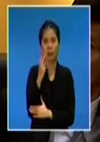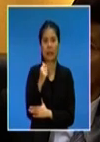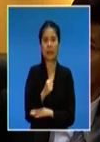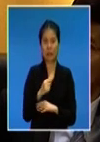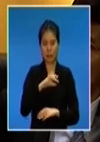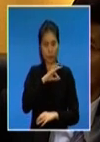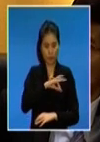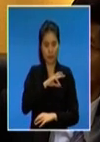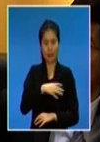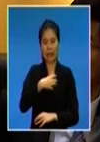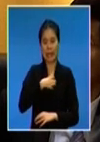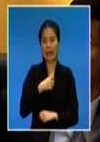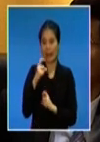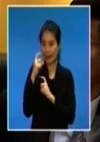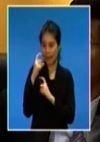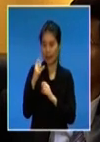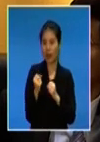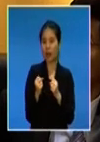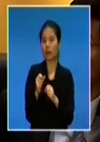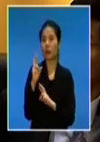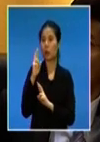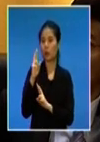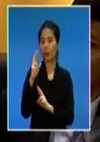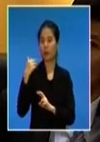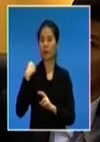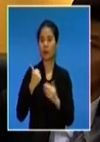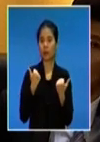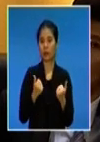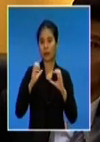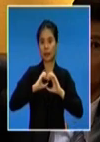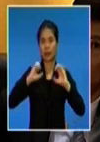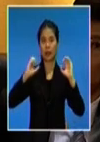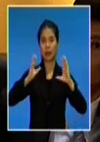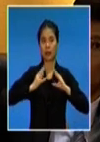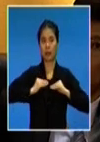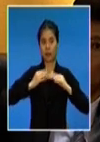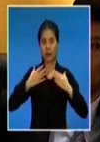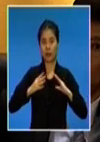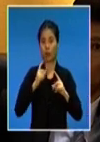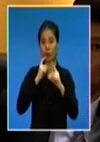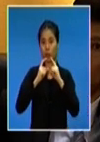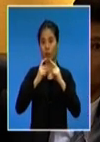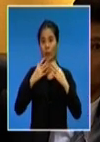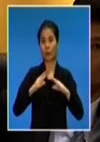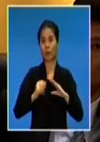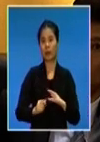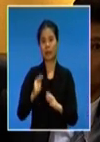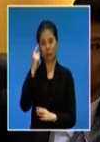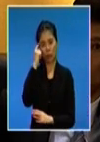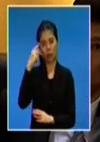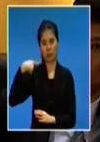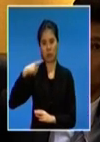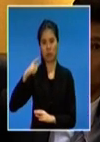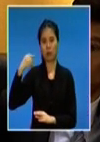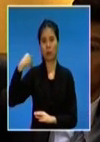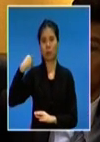ในเป็นประเด็นที่ทางรัฐบาลเนี่ยรับไปแล้วเรื่องนี้คุยกันแล้วนะครับคิดว่าจะเป็นประโยชน์มากแต่ว่าร